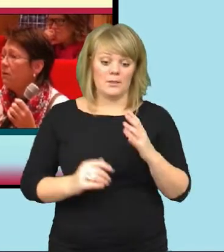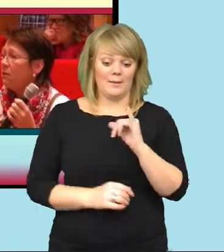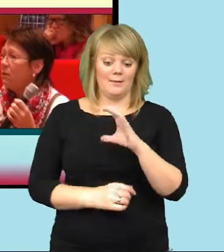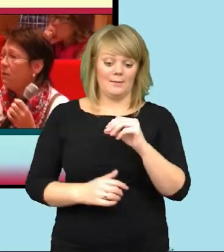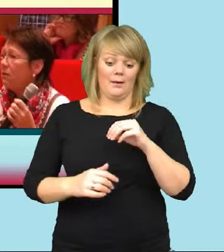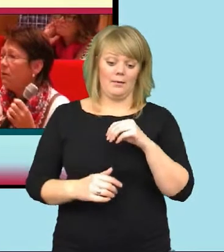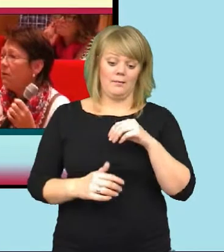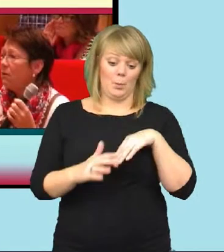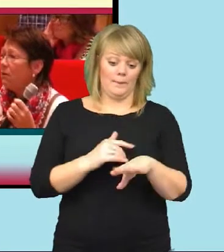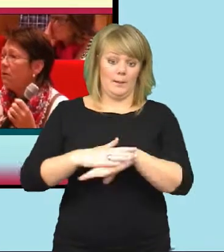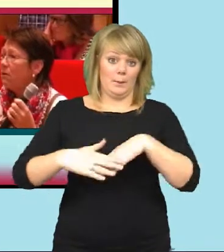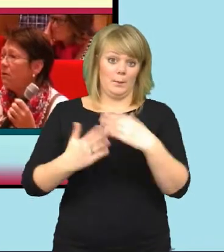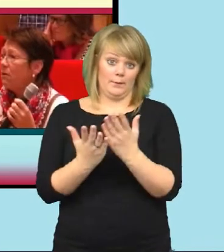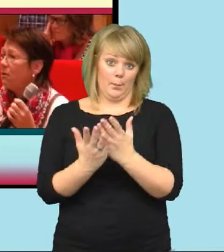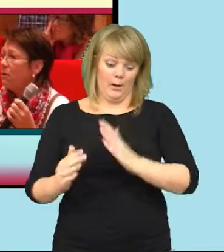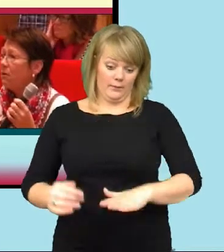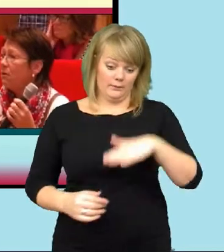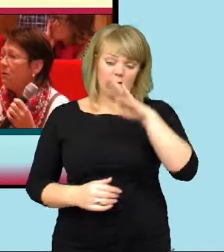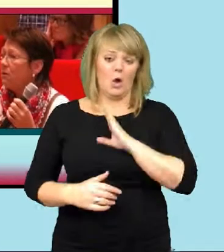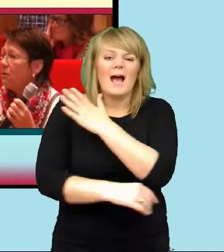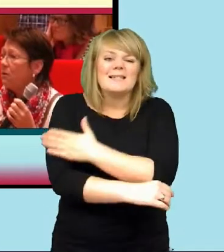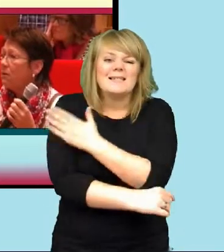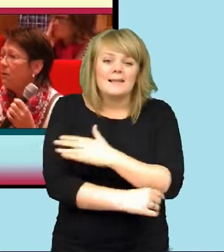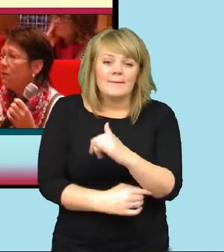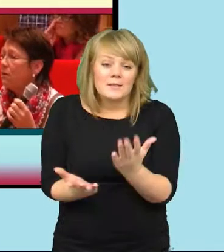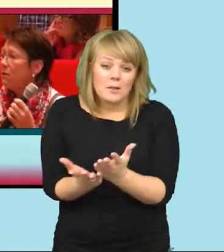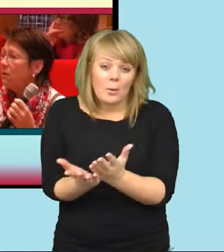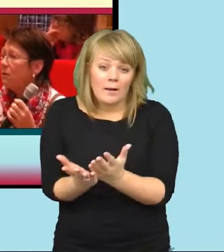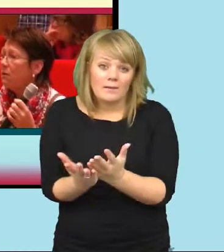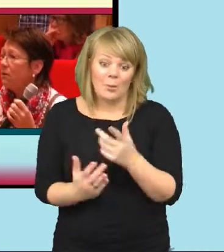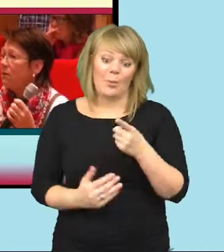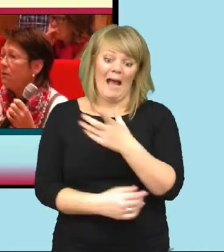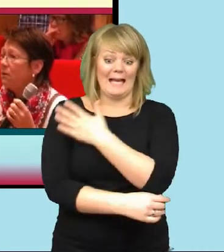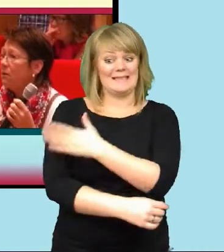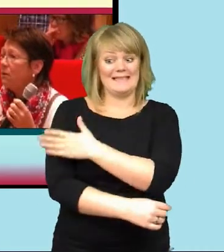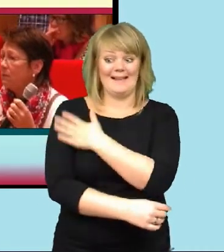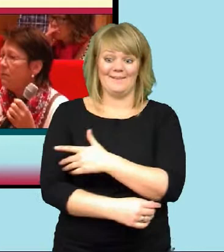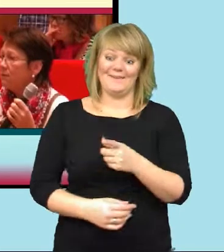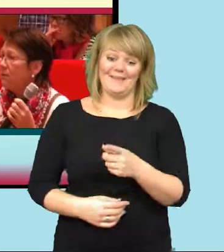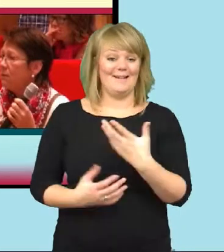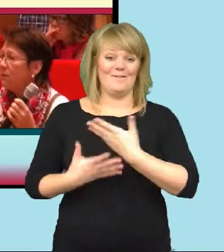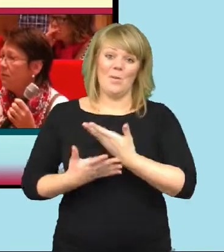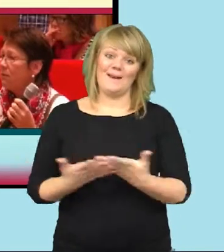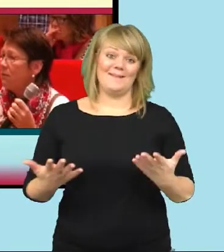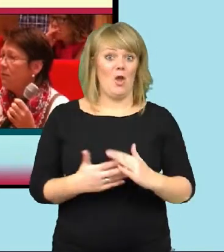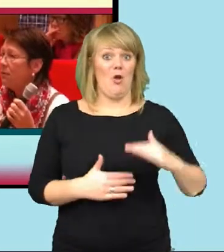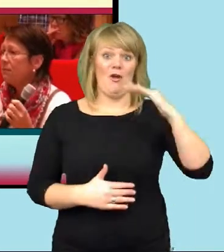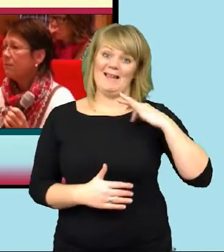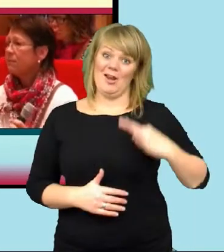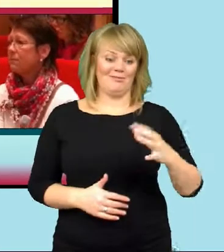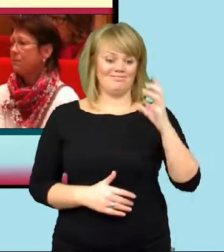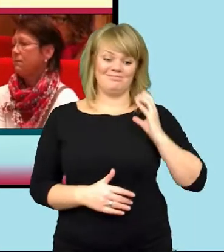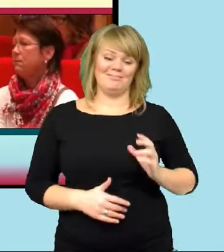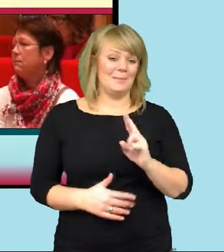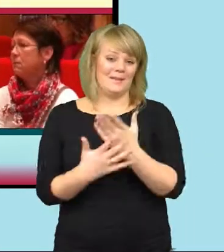hade assistenter i skolan. Och det är ju inte ett högbetalt yrke om man uttrycker det så, utan det är ganska lågbetalt.